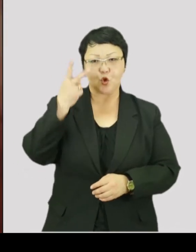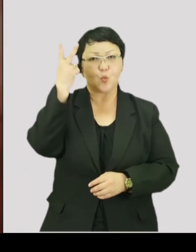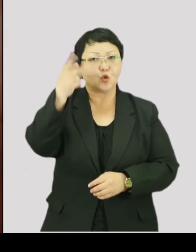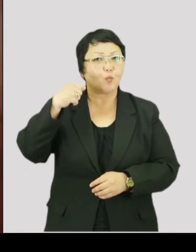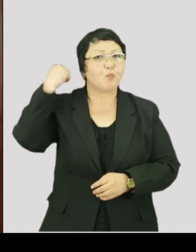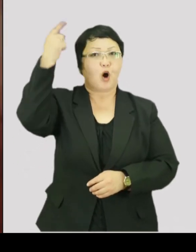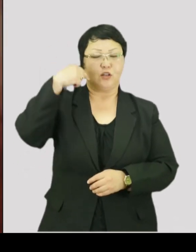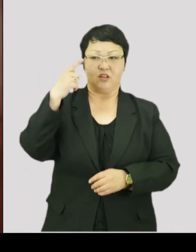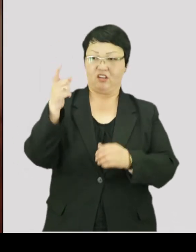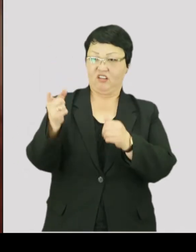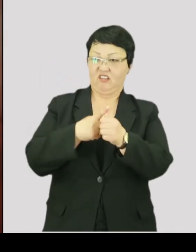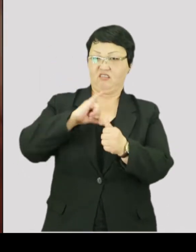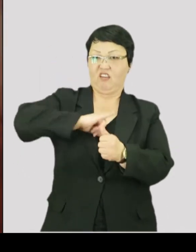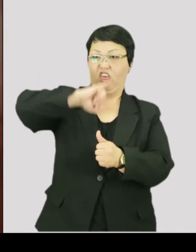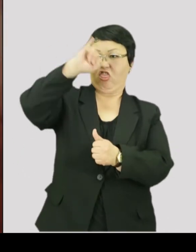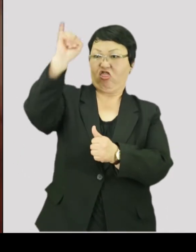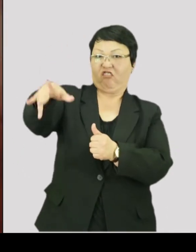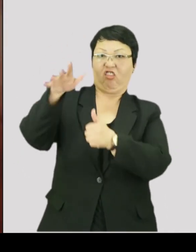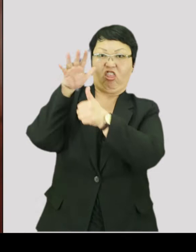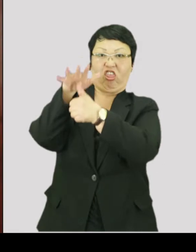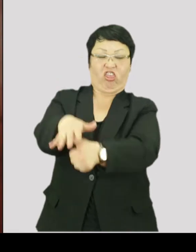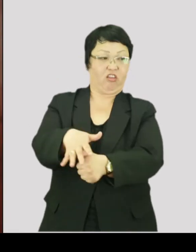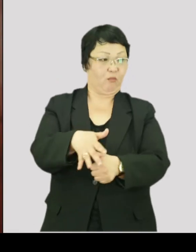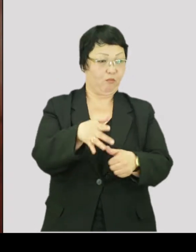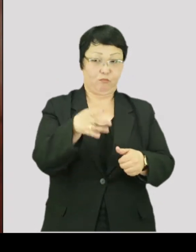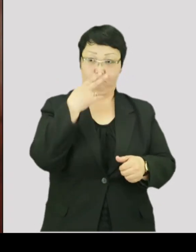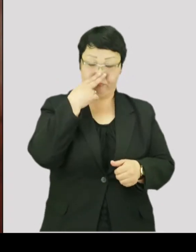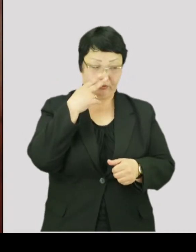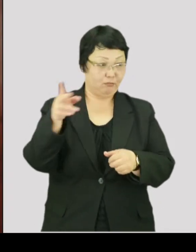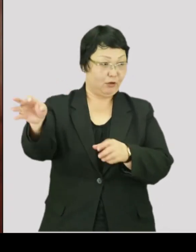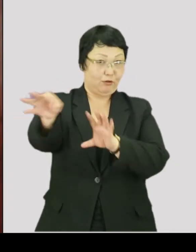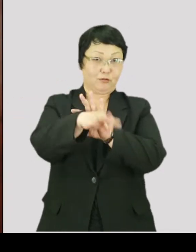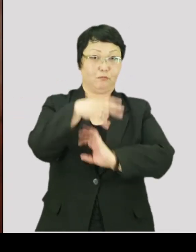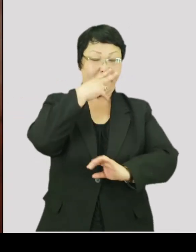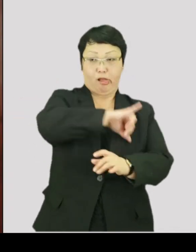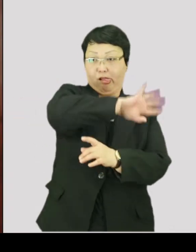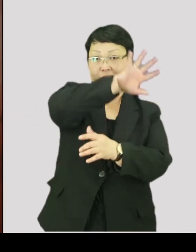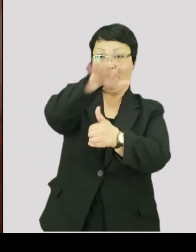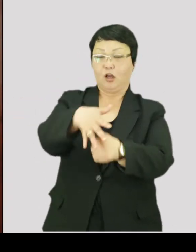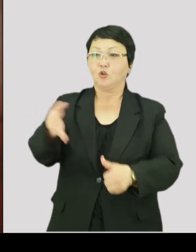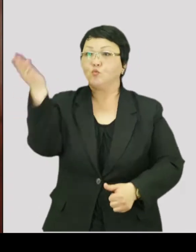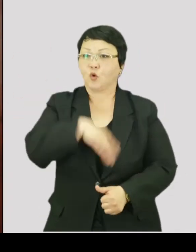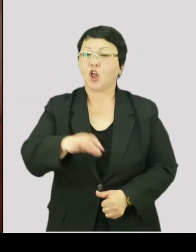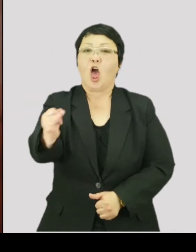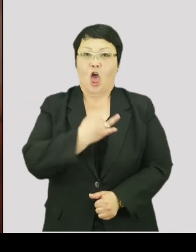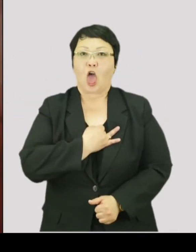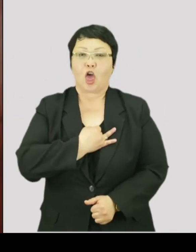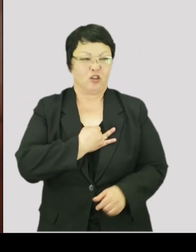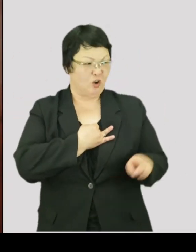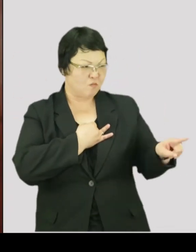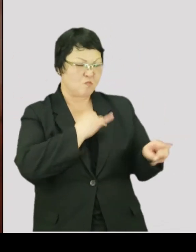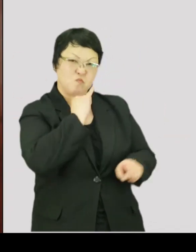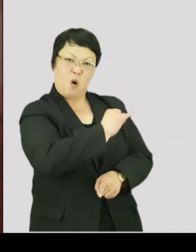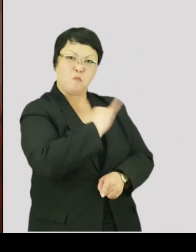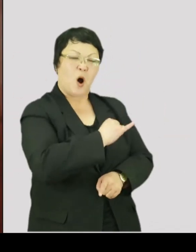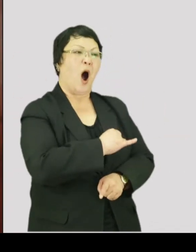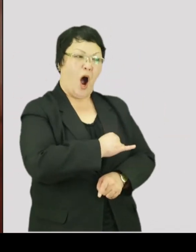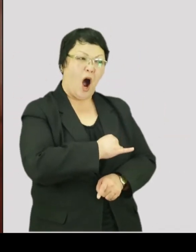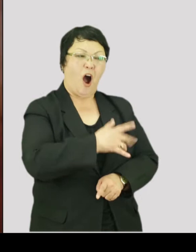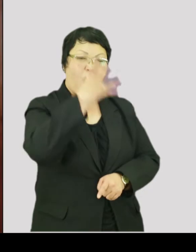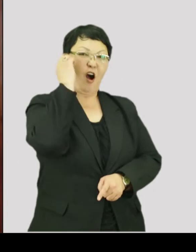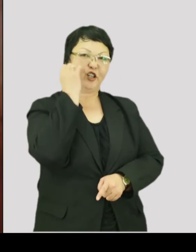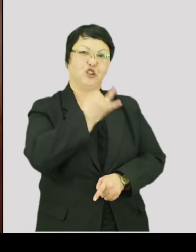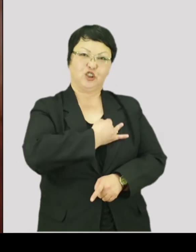хин нэгнийг үтгсэн, доромжилсон үндэслэлгүй мэдээлэлд одоо шууд шүүрч авч итгэх тэрүүгээрээ одоо өөрийн